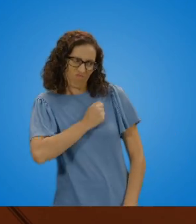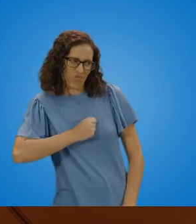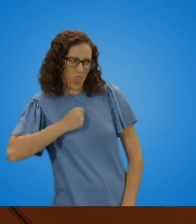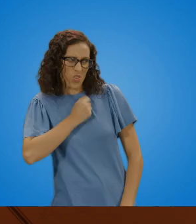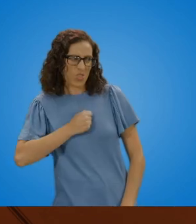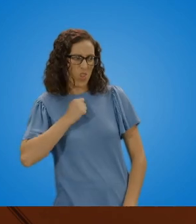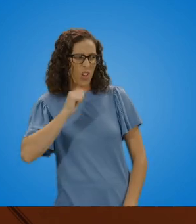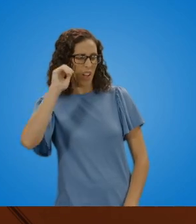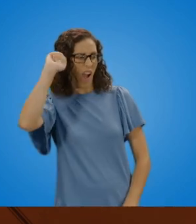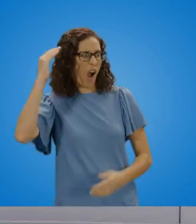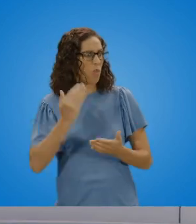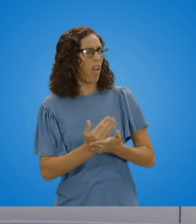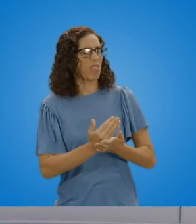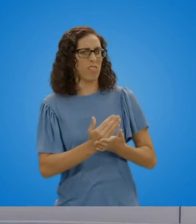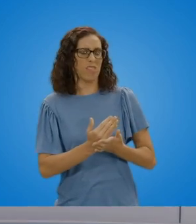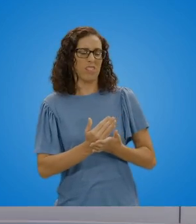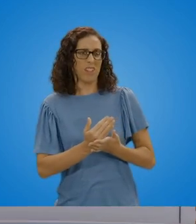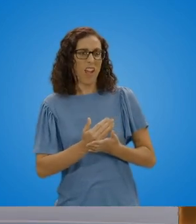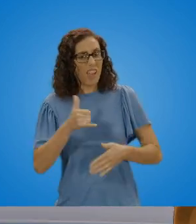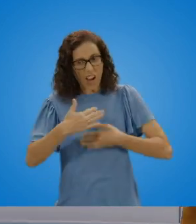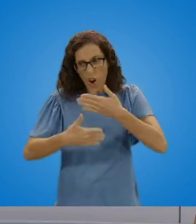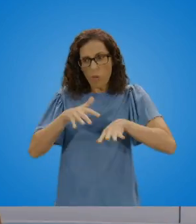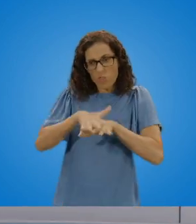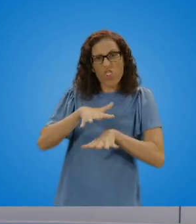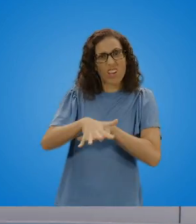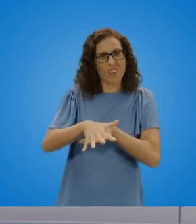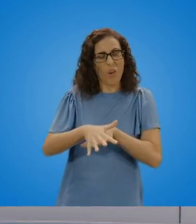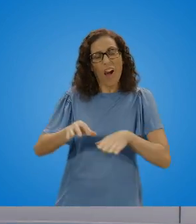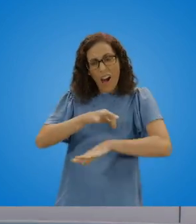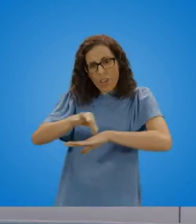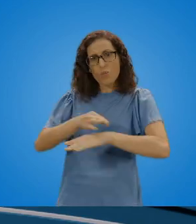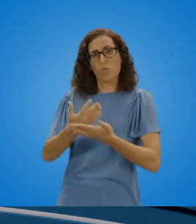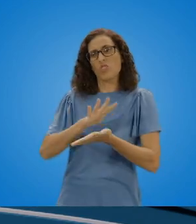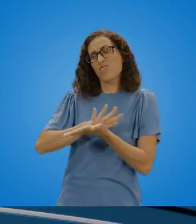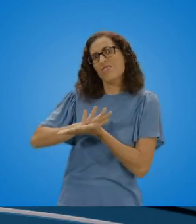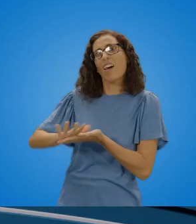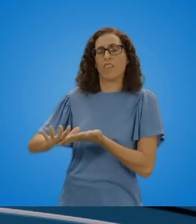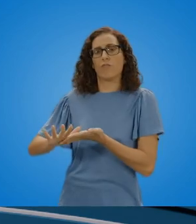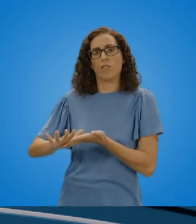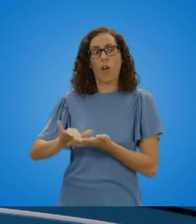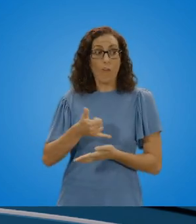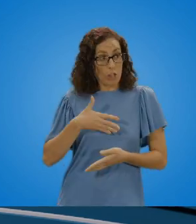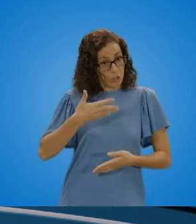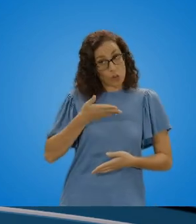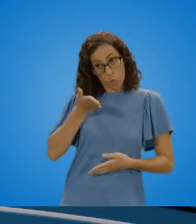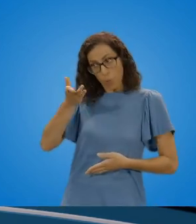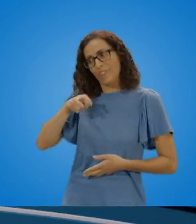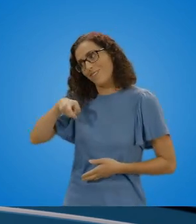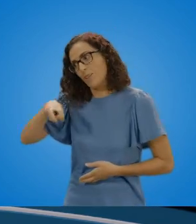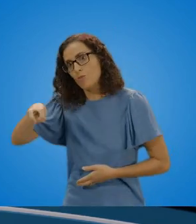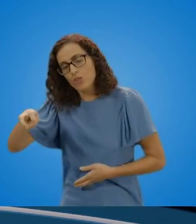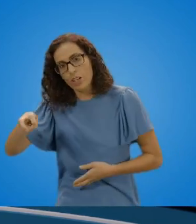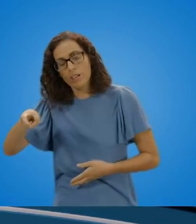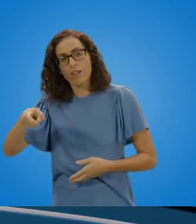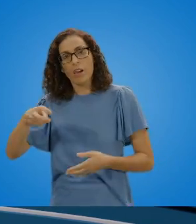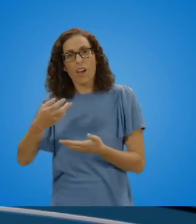Ma skużana, Alwet! Aktar kemm indumu niċċajtaw, aktar indumu biex innatfu l-istazzjon! Alwet, trix mur mixja fir-raħal. Hekk jew